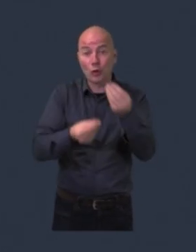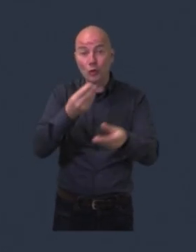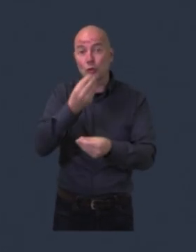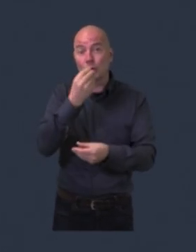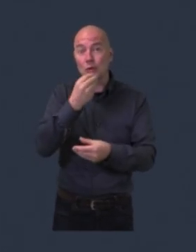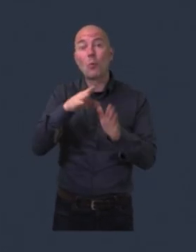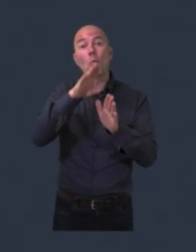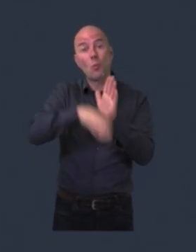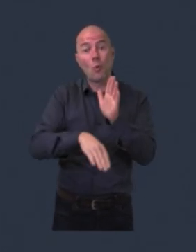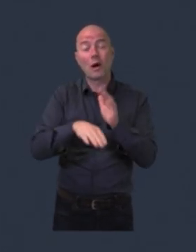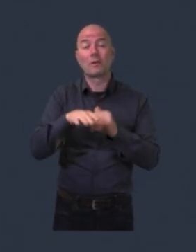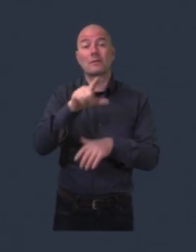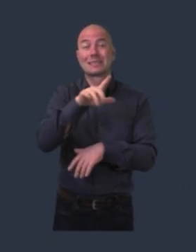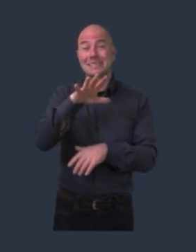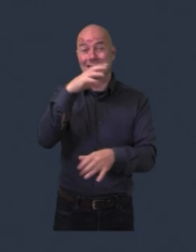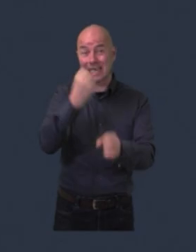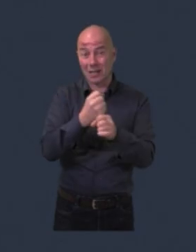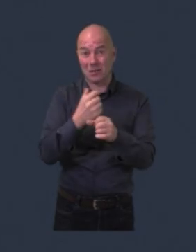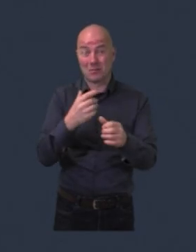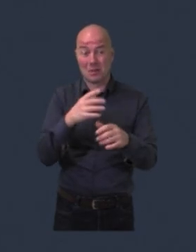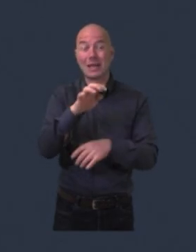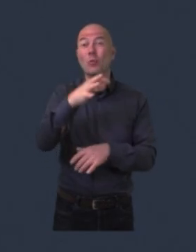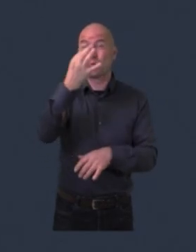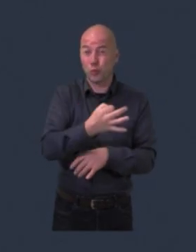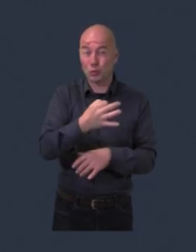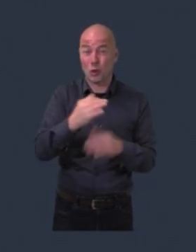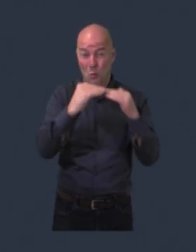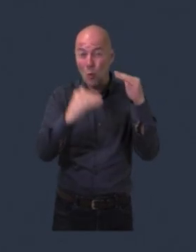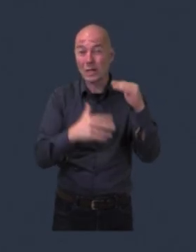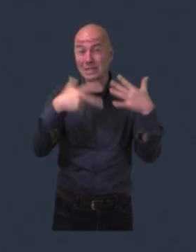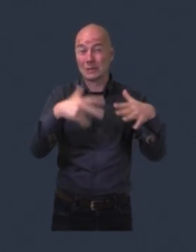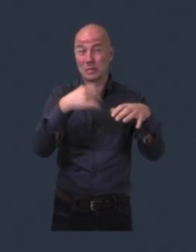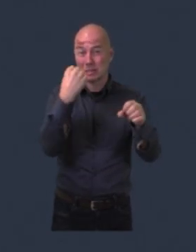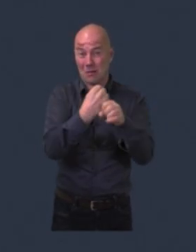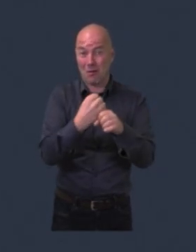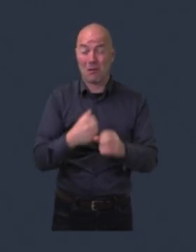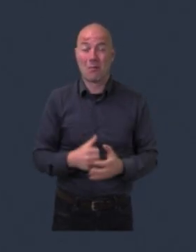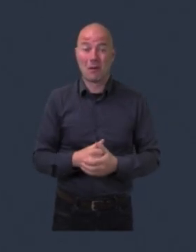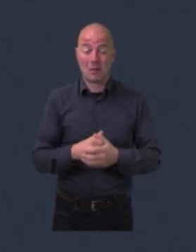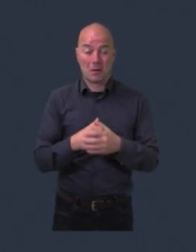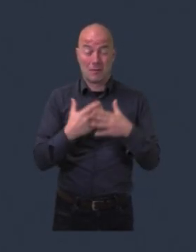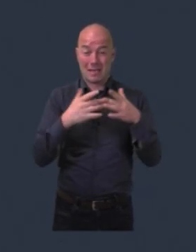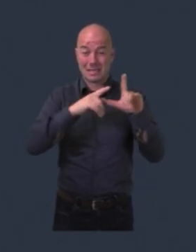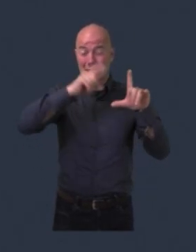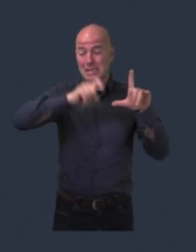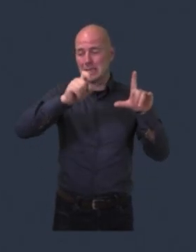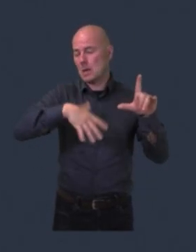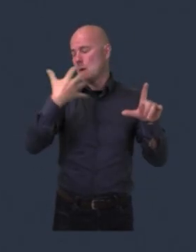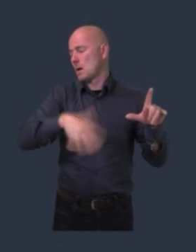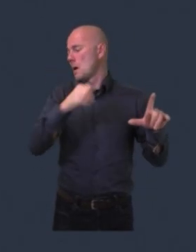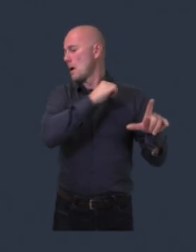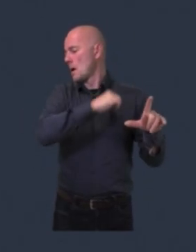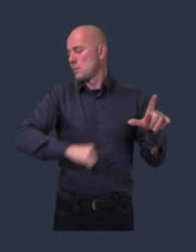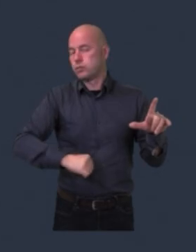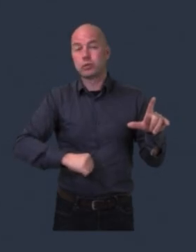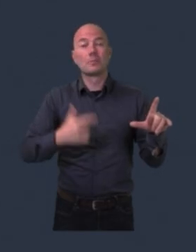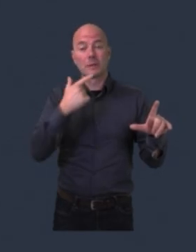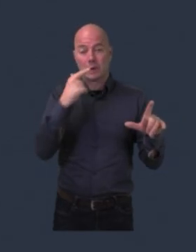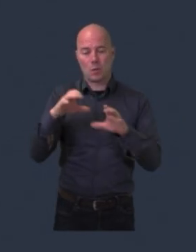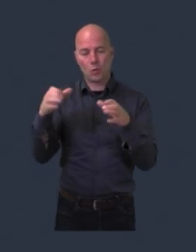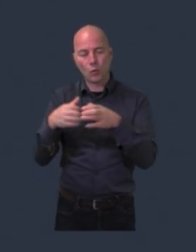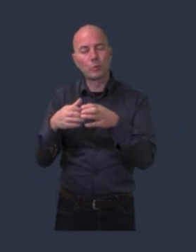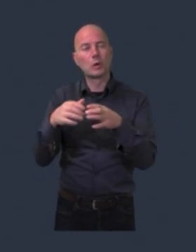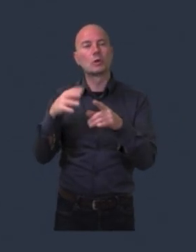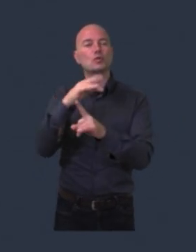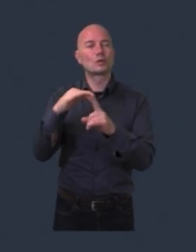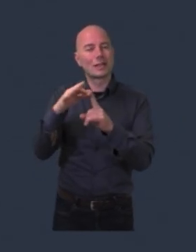mineurs. Les nombreuses files de la faim ont ému une majorité de Français. Devant ces chiffres accablants, les élus du groupe socialiste et apparentés ont déposé